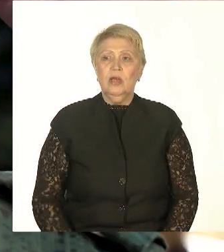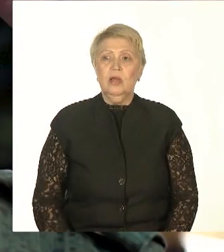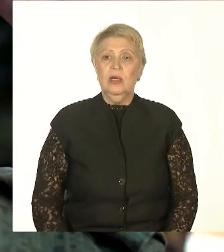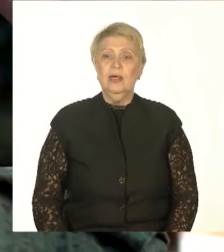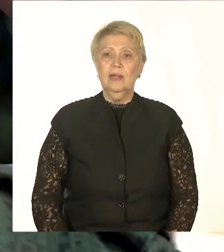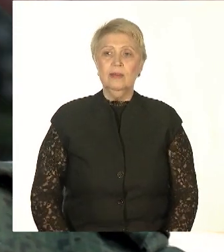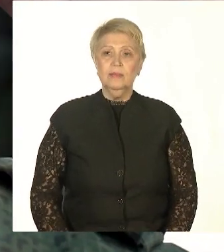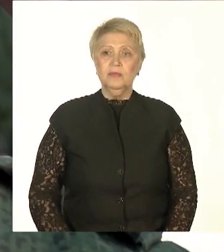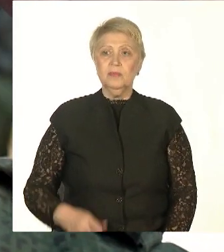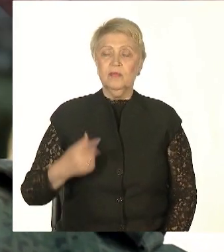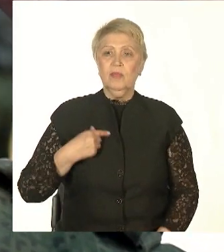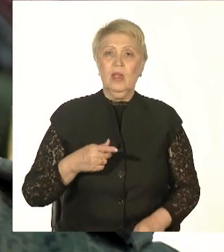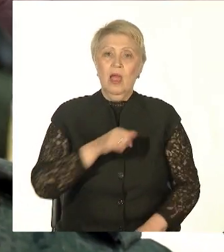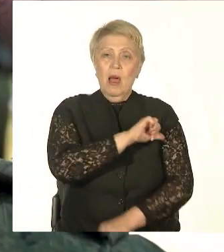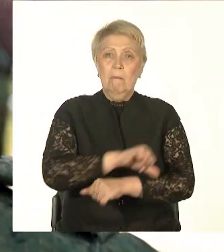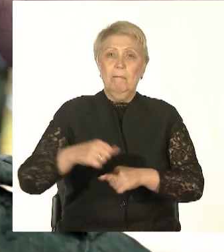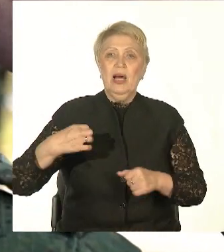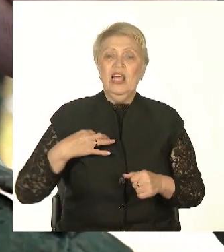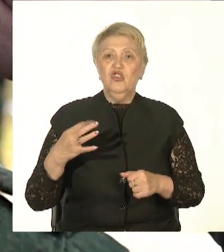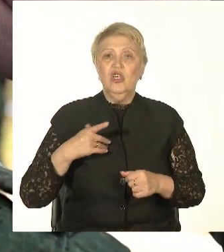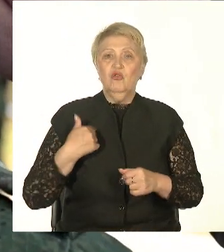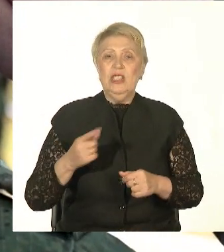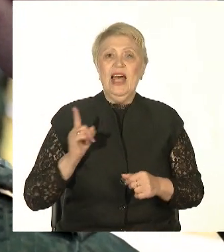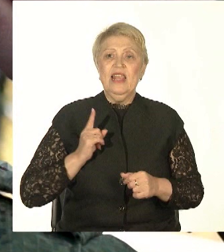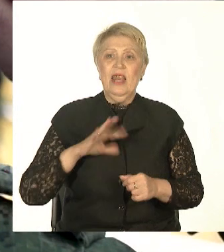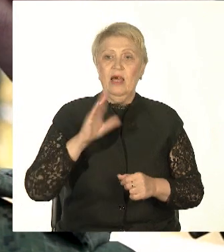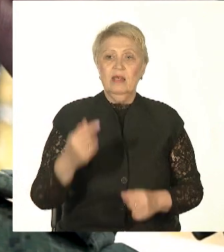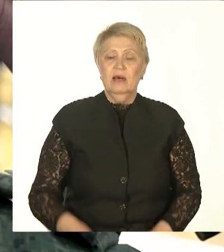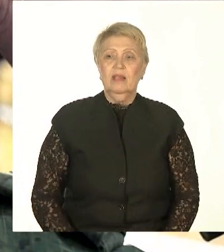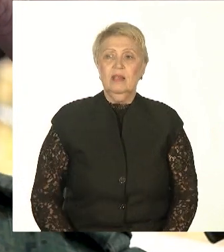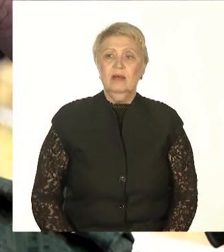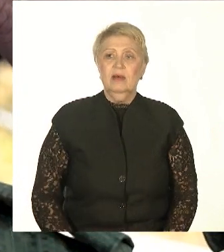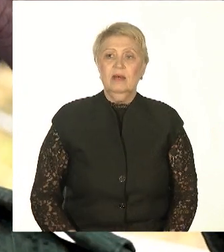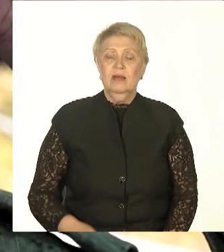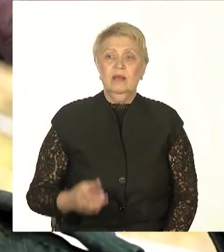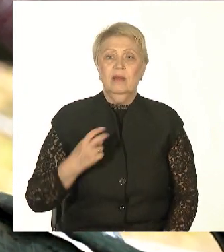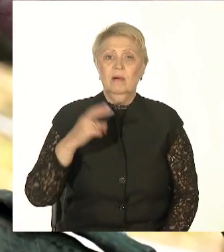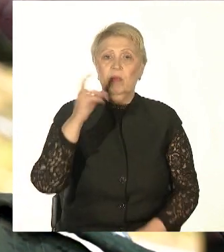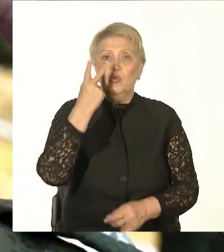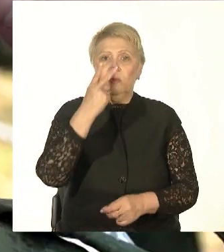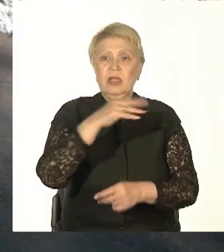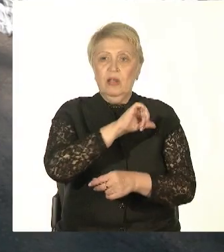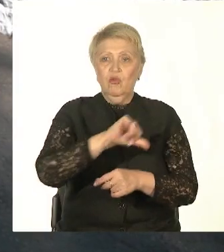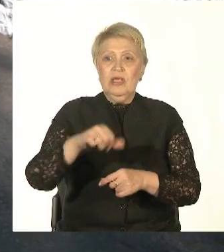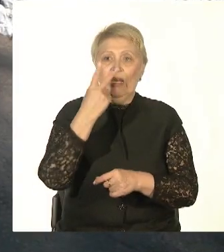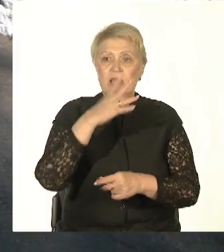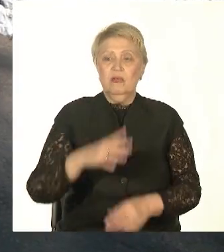Пограничный ряд направо! Защиту охраны за границы экономических и иных законных интересов шагом марш.